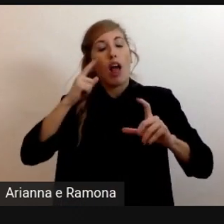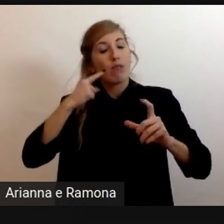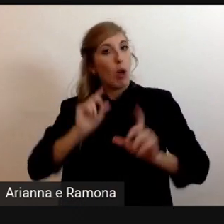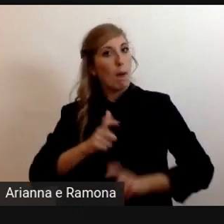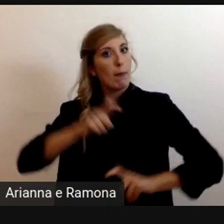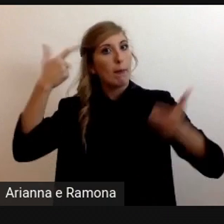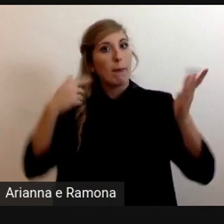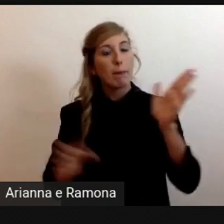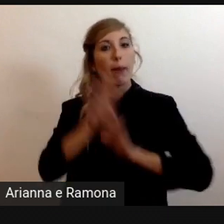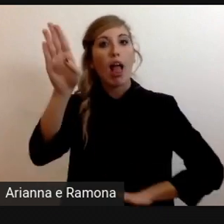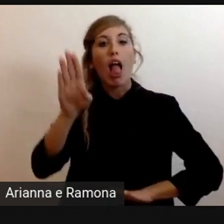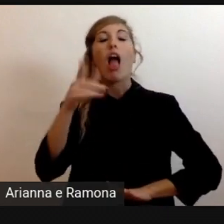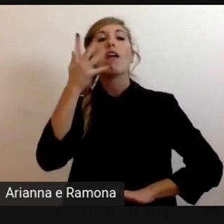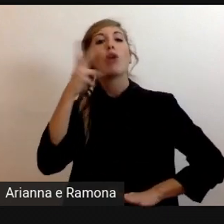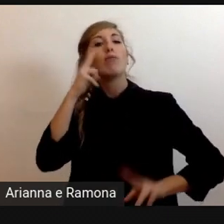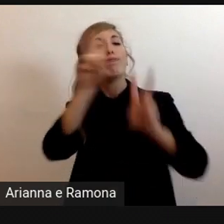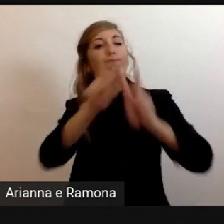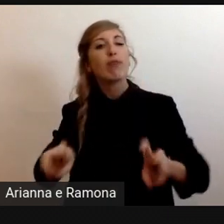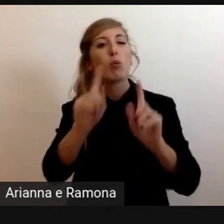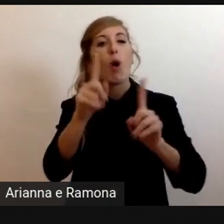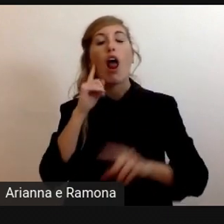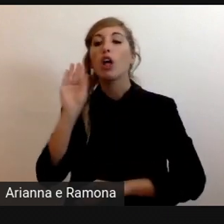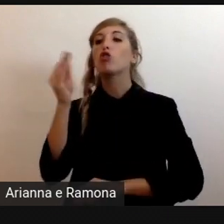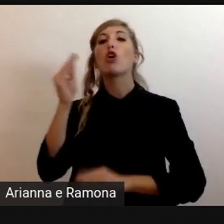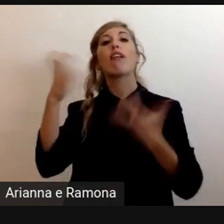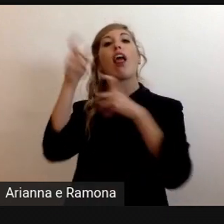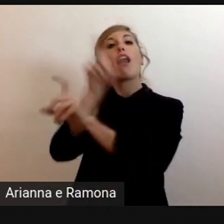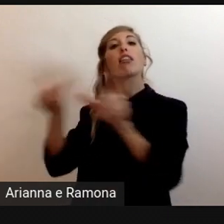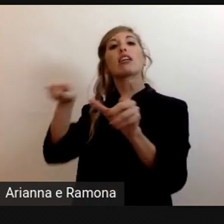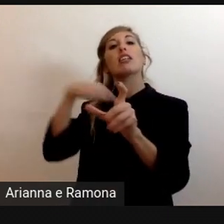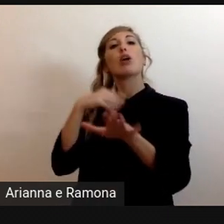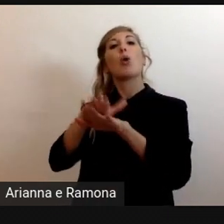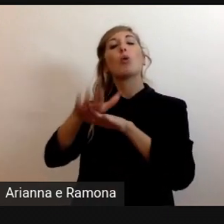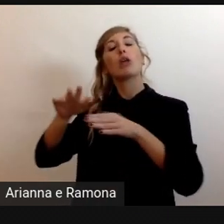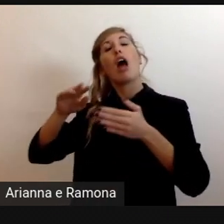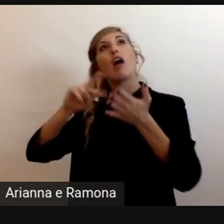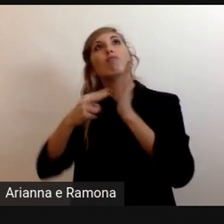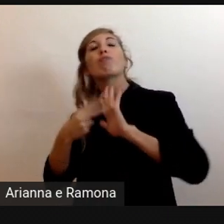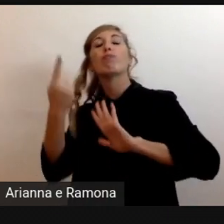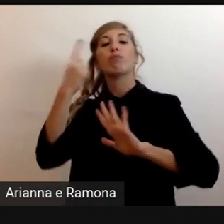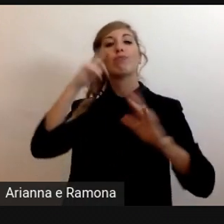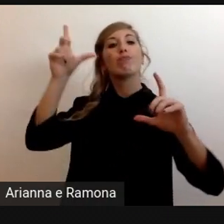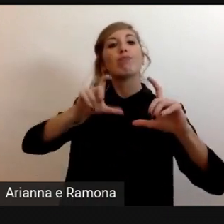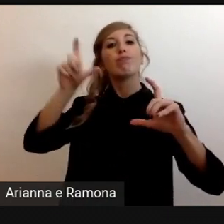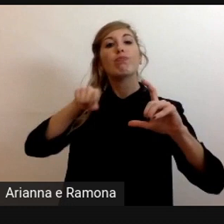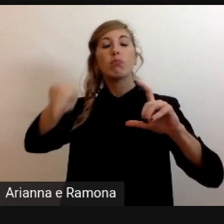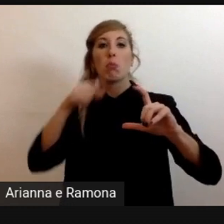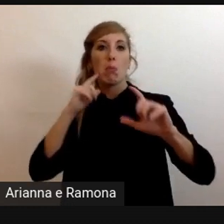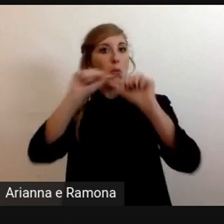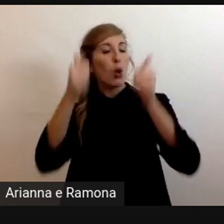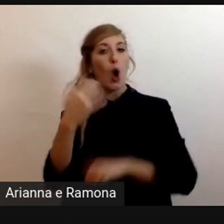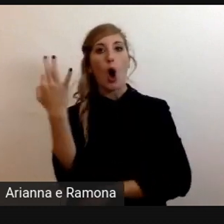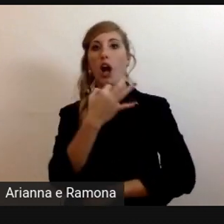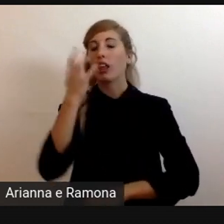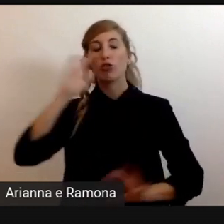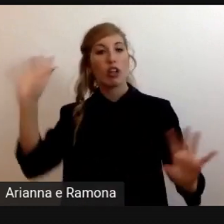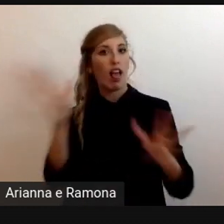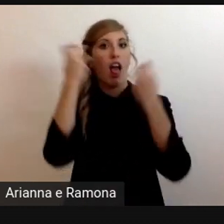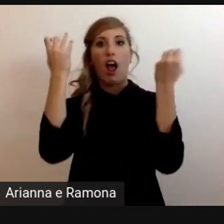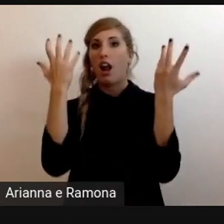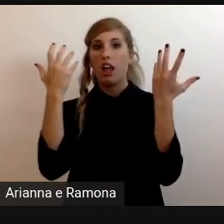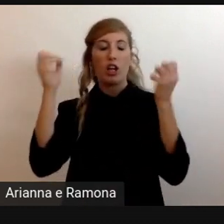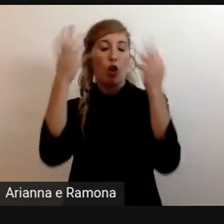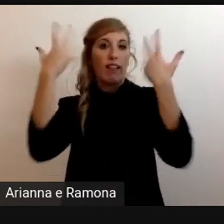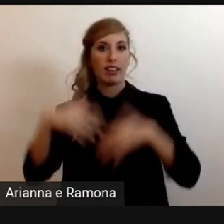giovani artisti che utilizzano il medium fotografico lo facciano oggi in modo del tutto originale e innovativo